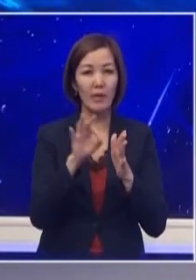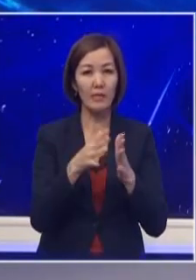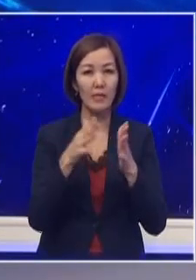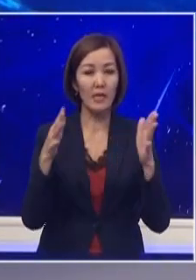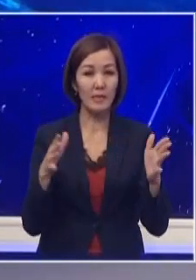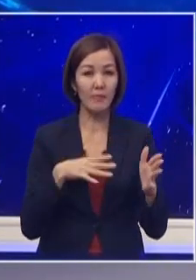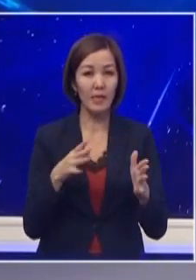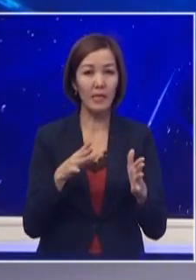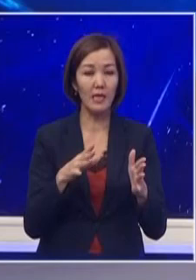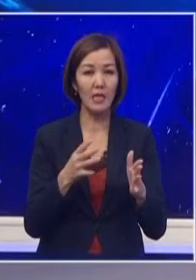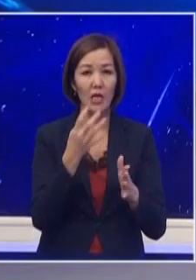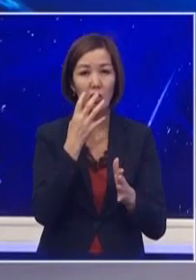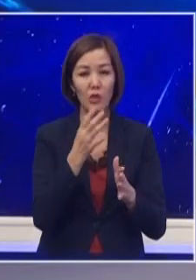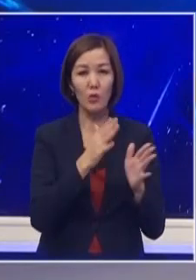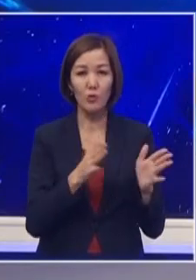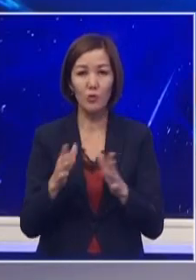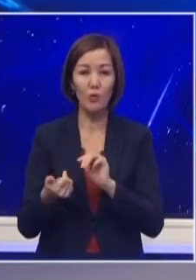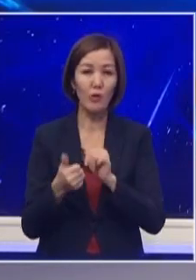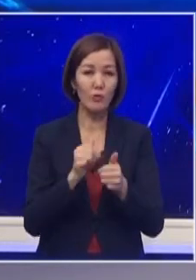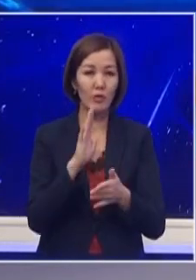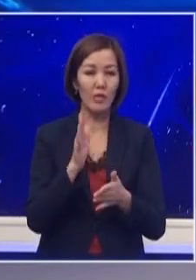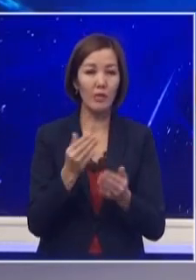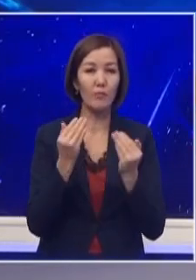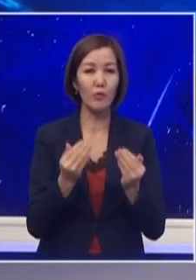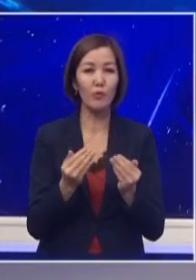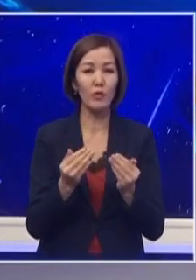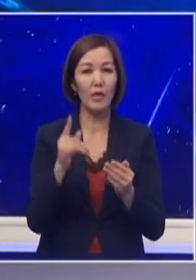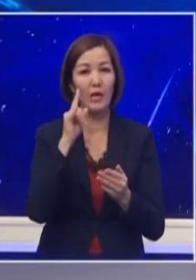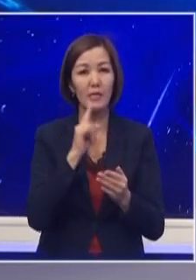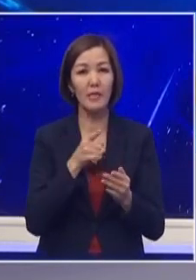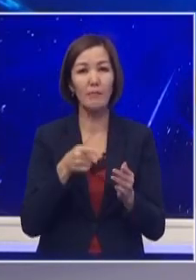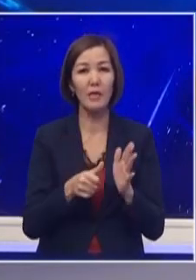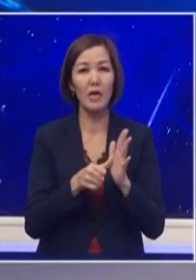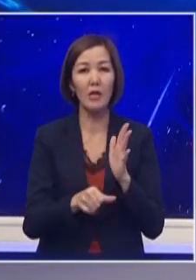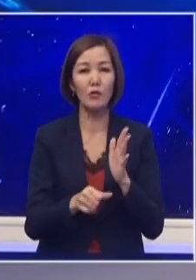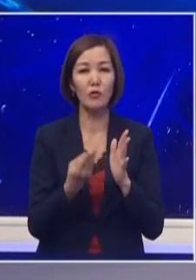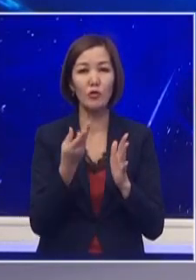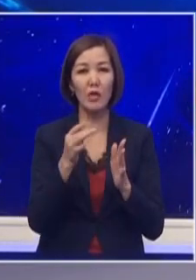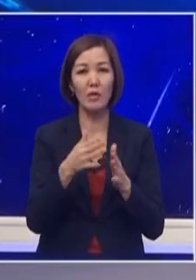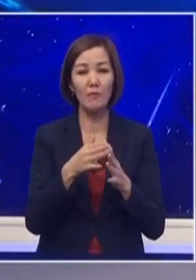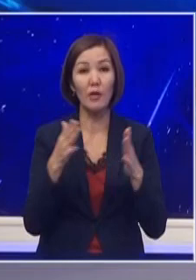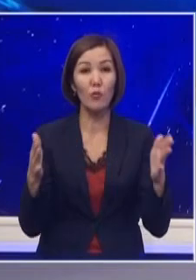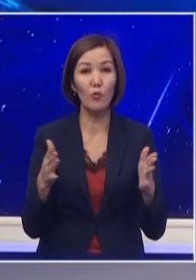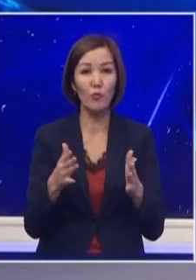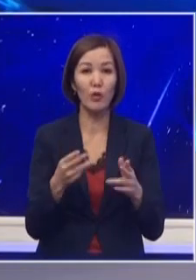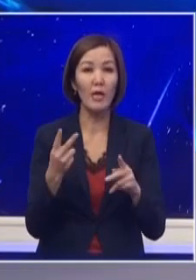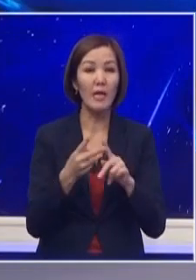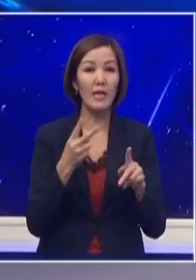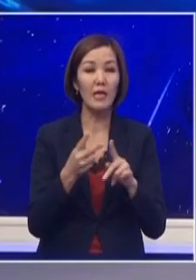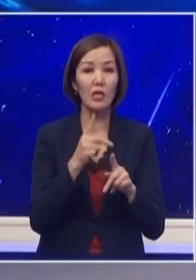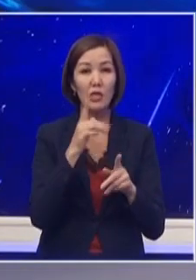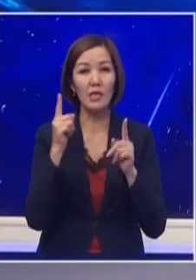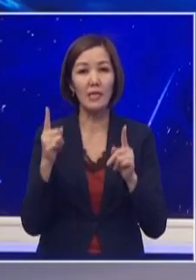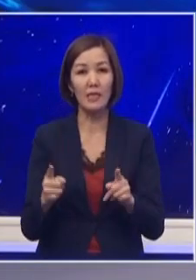асып кеткен жылу желілері ауыстырылады. Бүгінде елде олар 1600 шақырымнан асып отыр. Екінші кезеңде